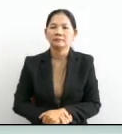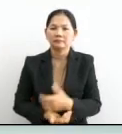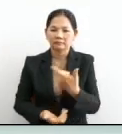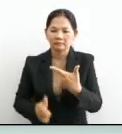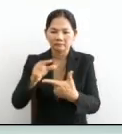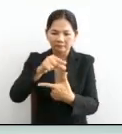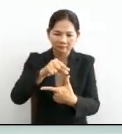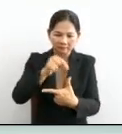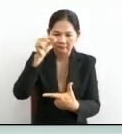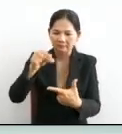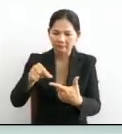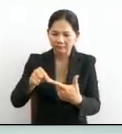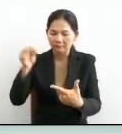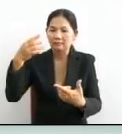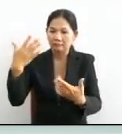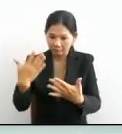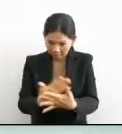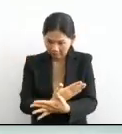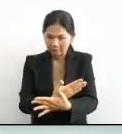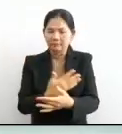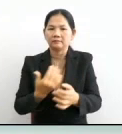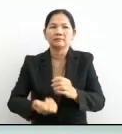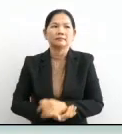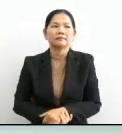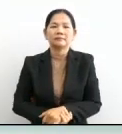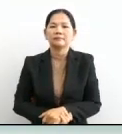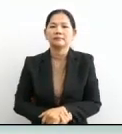chia chùm rớt thmấy